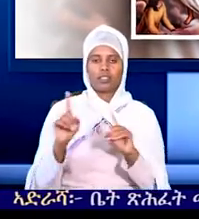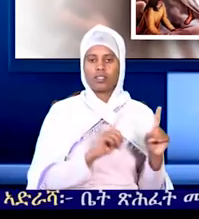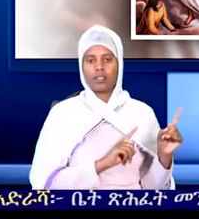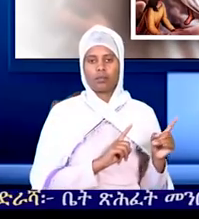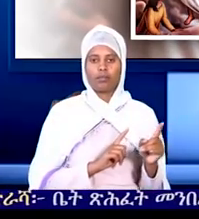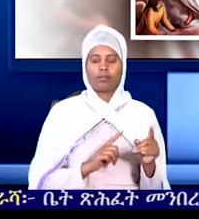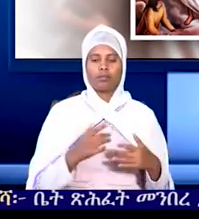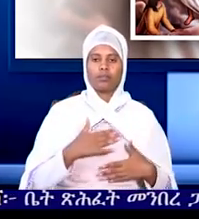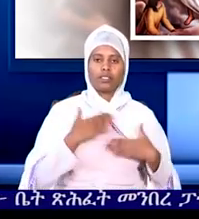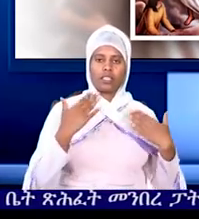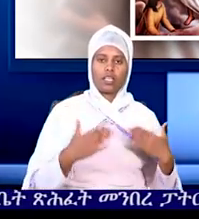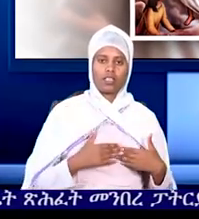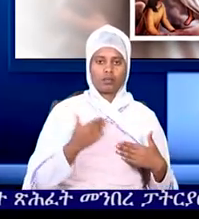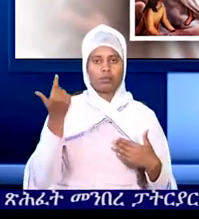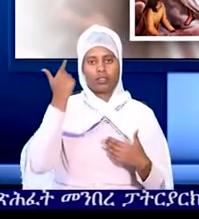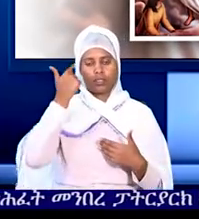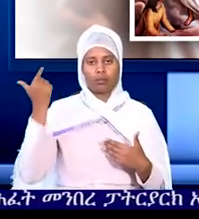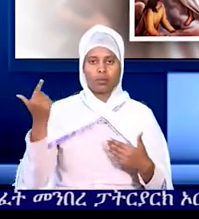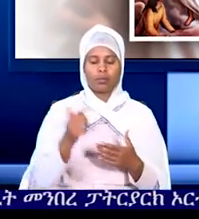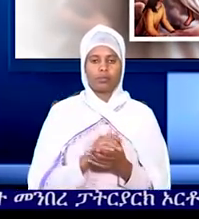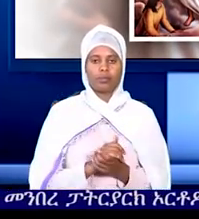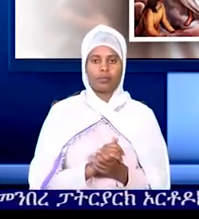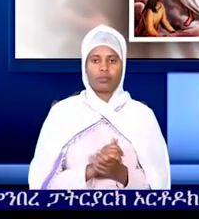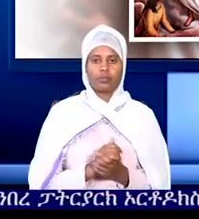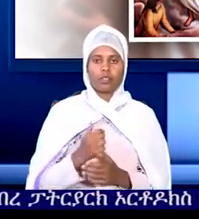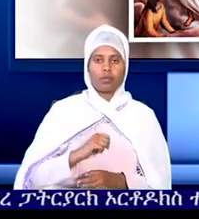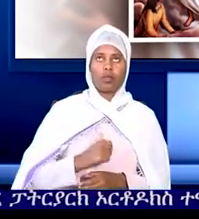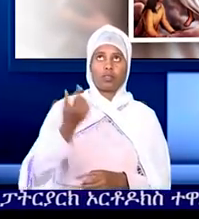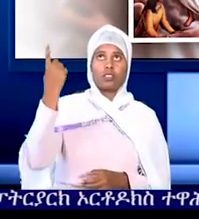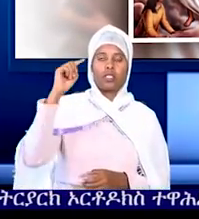حاقوس نايدك سواب بسرات مستسمع